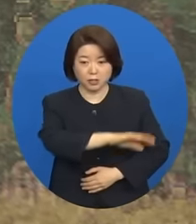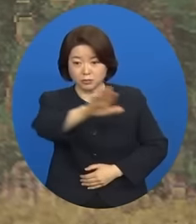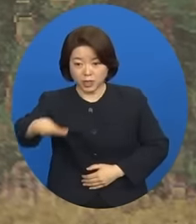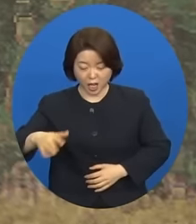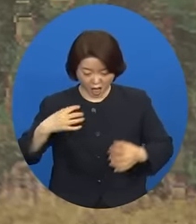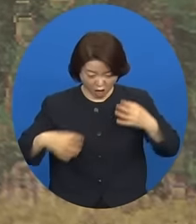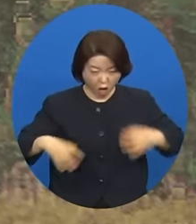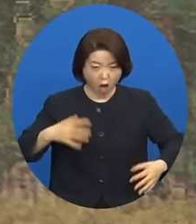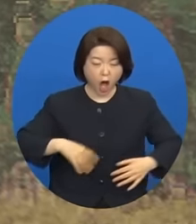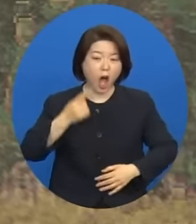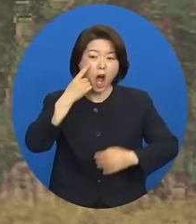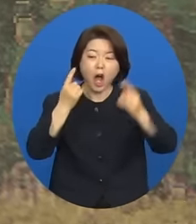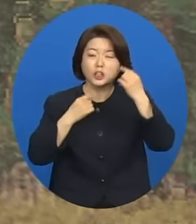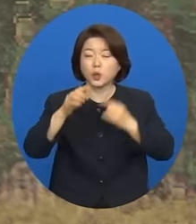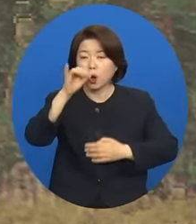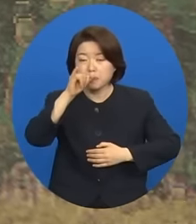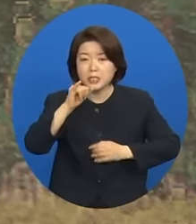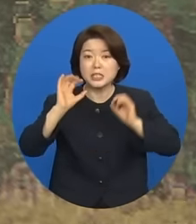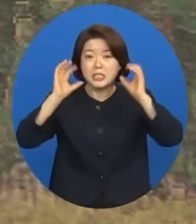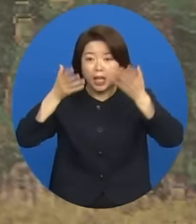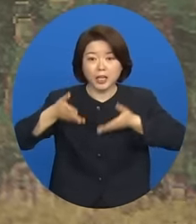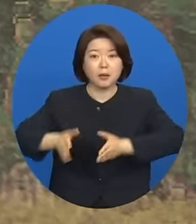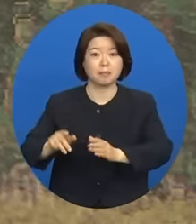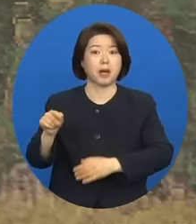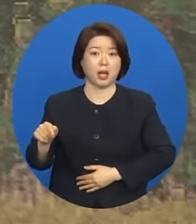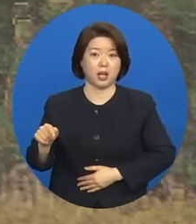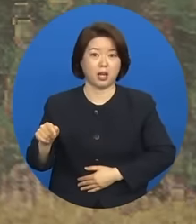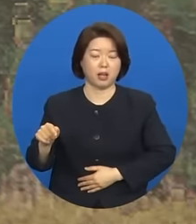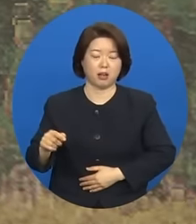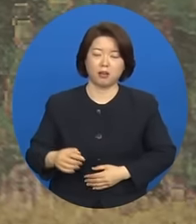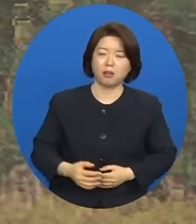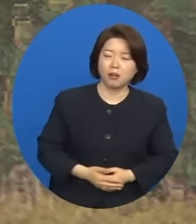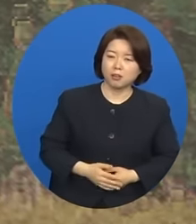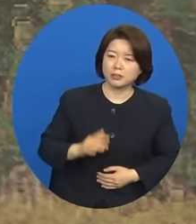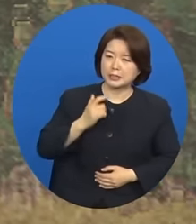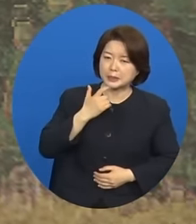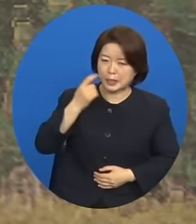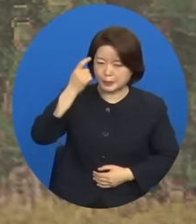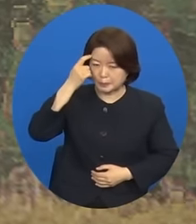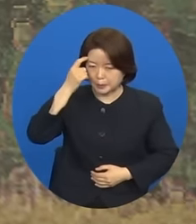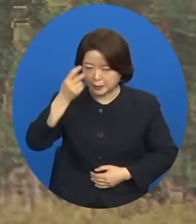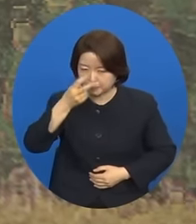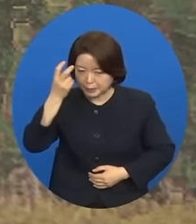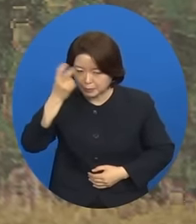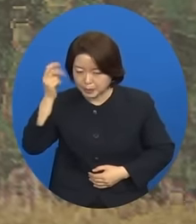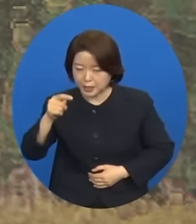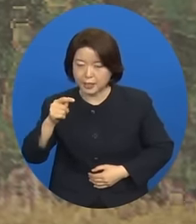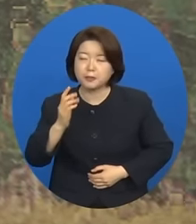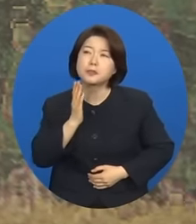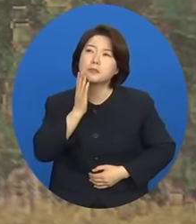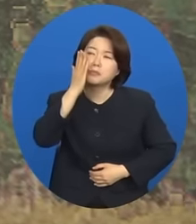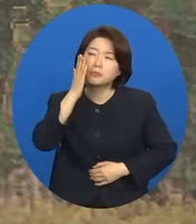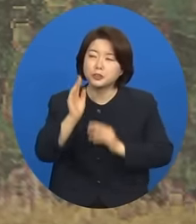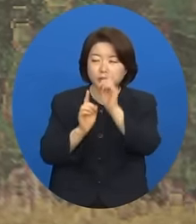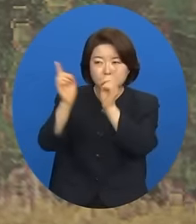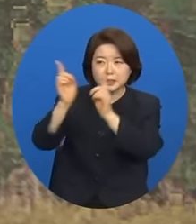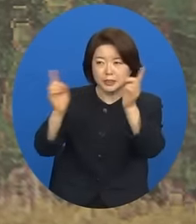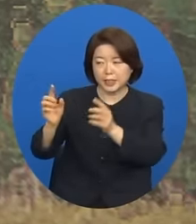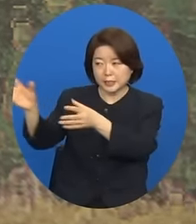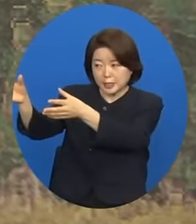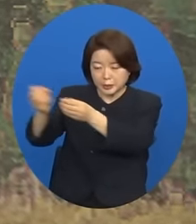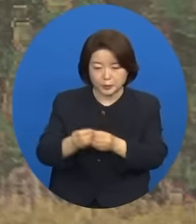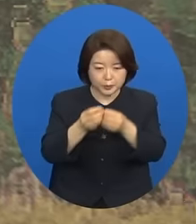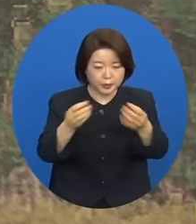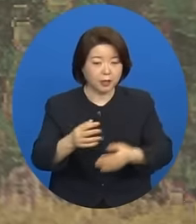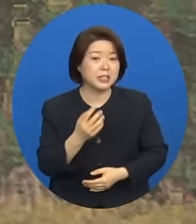거예요. 확률상 그게 높지가 않다고 해요. 근데 이제 어쨌든 야곱은 머리를 써가지고 푸른 가지를 뜯어다가 흰색 모양, 어떤 색깔을